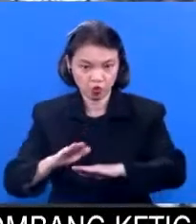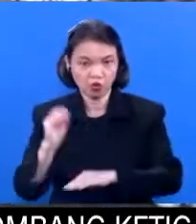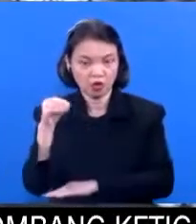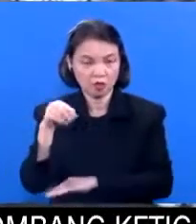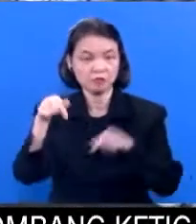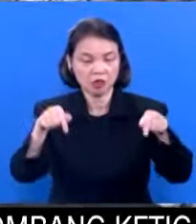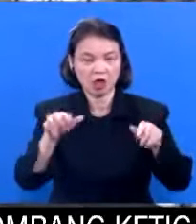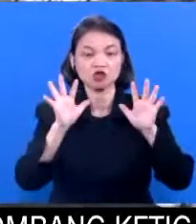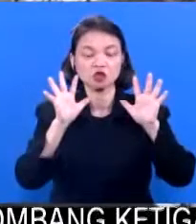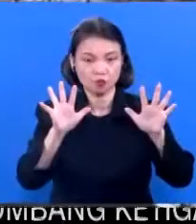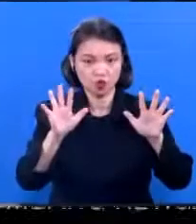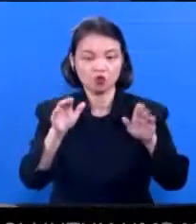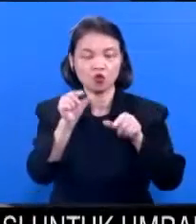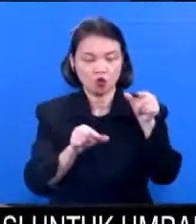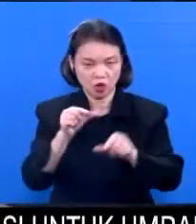ekor.